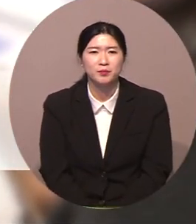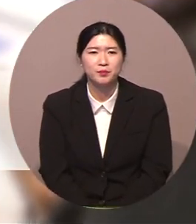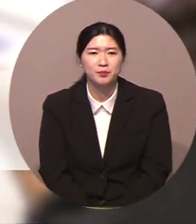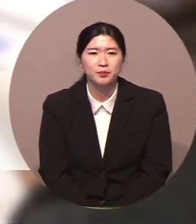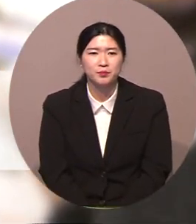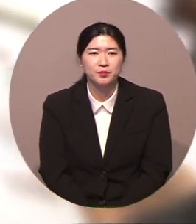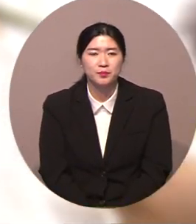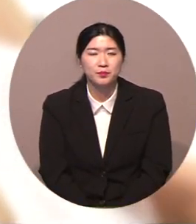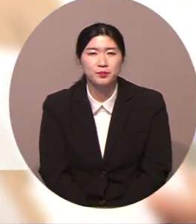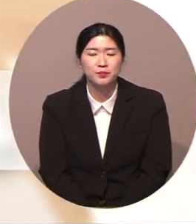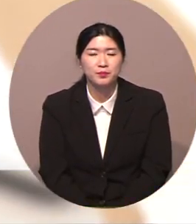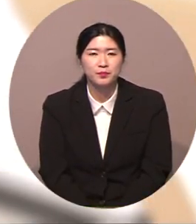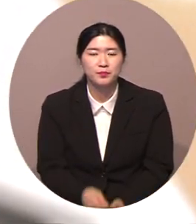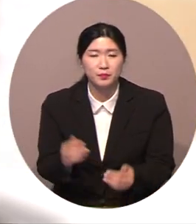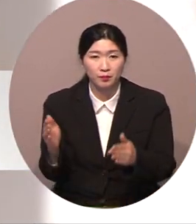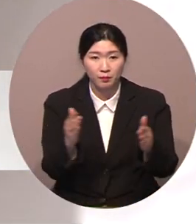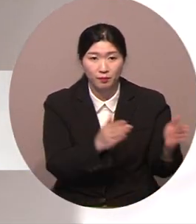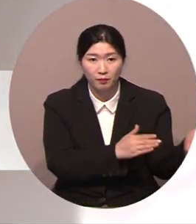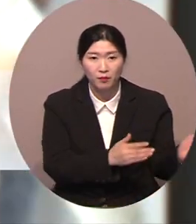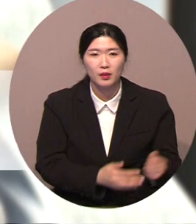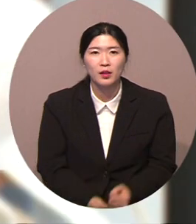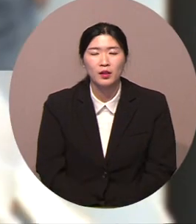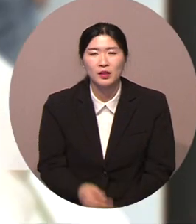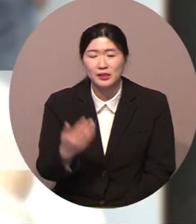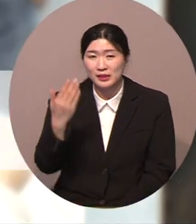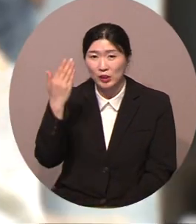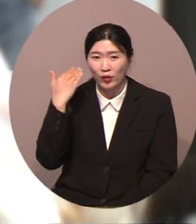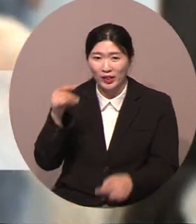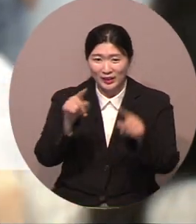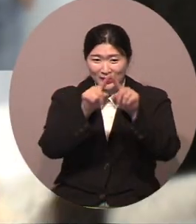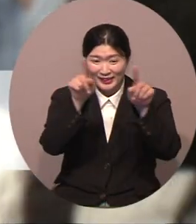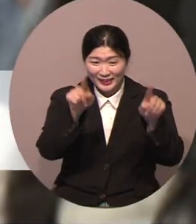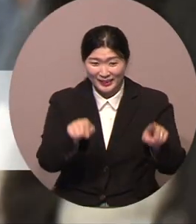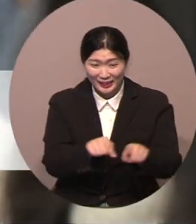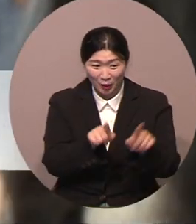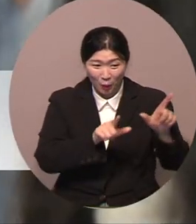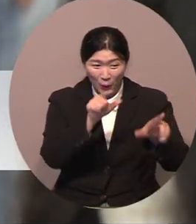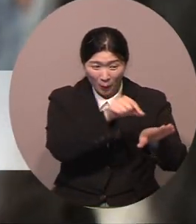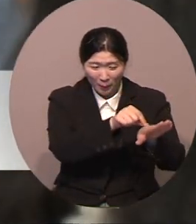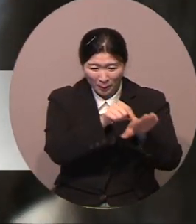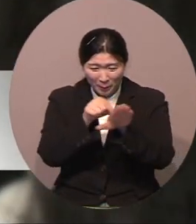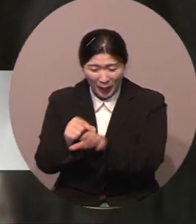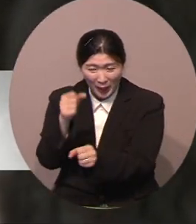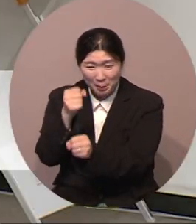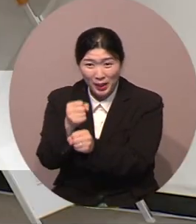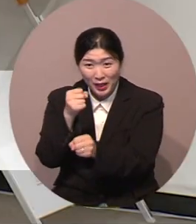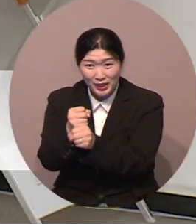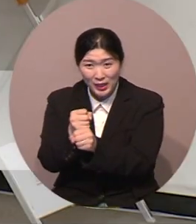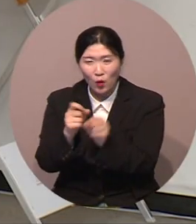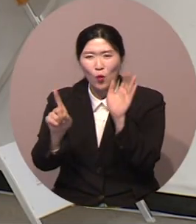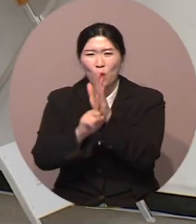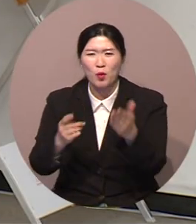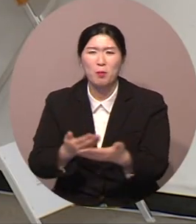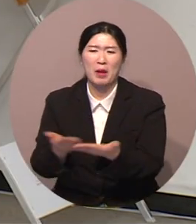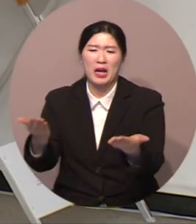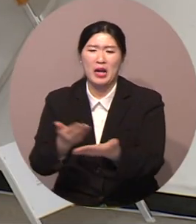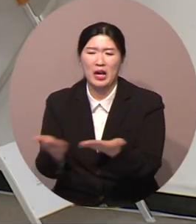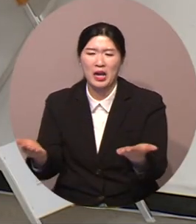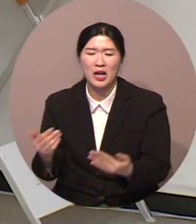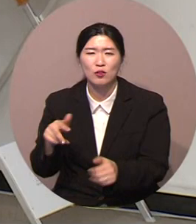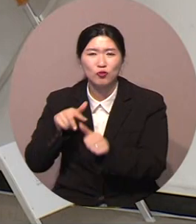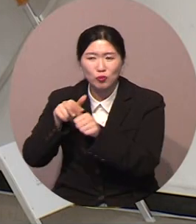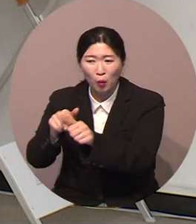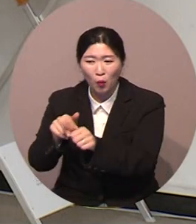혐의를 받습니다 선관위는 또 투표용지 형태의 불법 인쇄물을 제작해 선거구민 에게 배부한 모